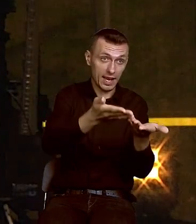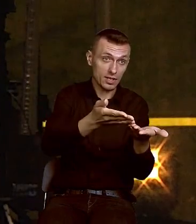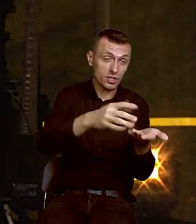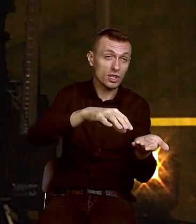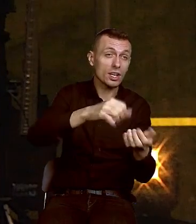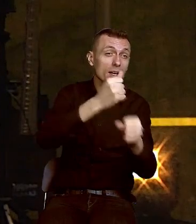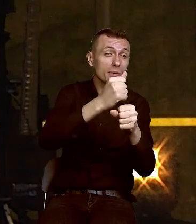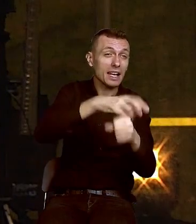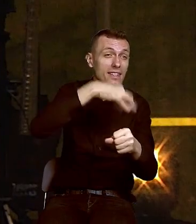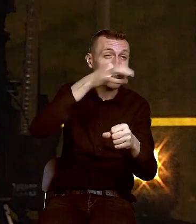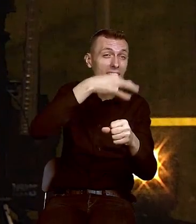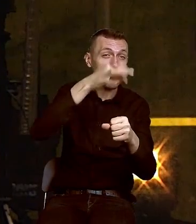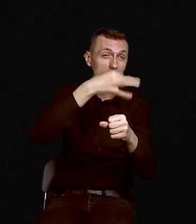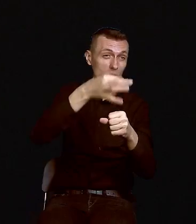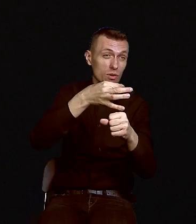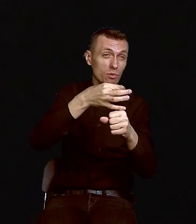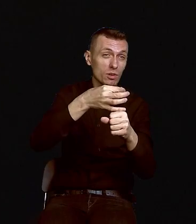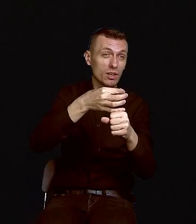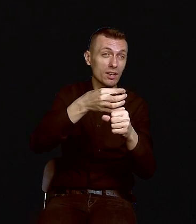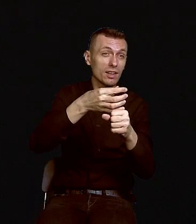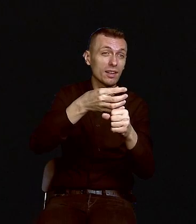jakąś duchową cechę.